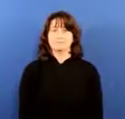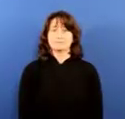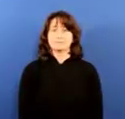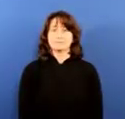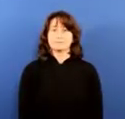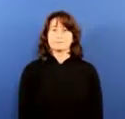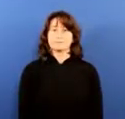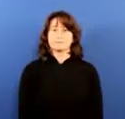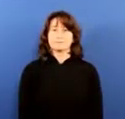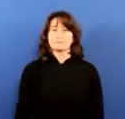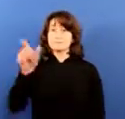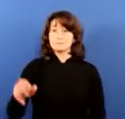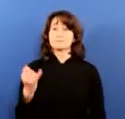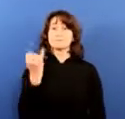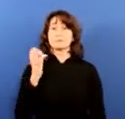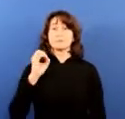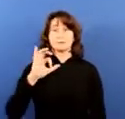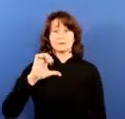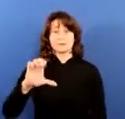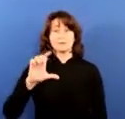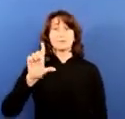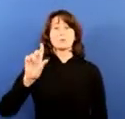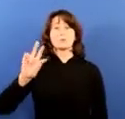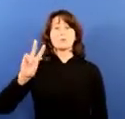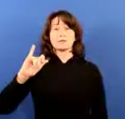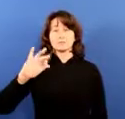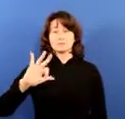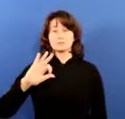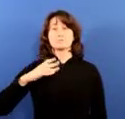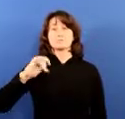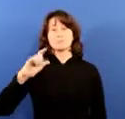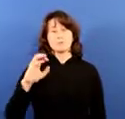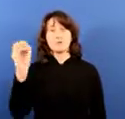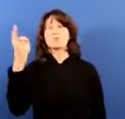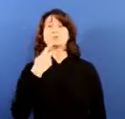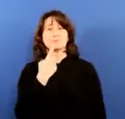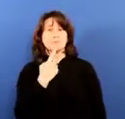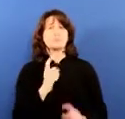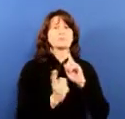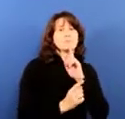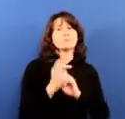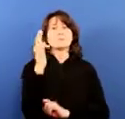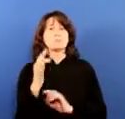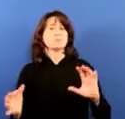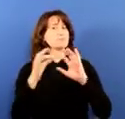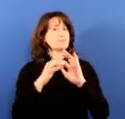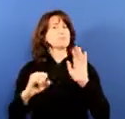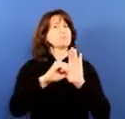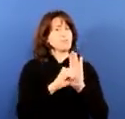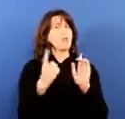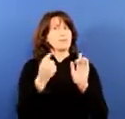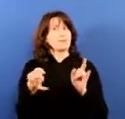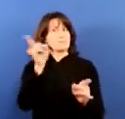inbertsioak eta turismoa erakartzeko duen garrantzia azpimarratu du. Jose Luis Bilbao euskalduna jauregian izan da lehiaketaren egutzetako batean,